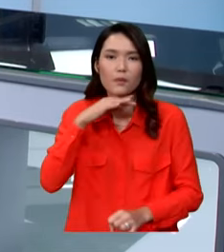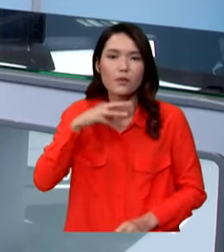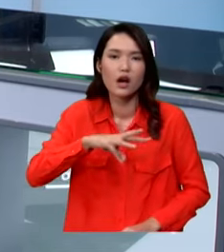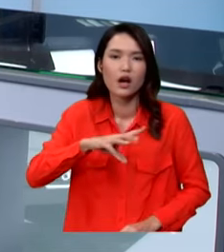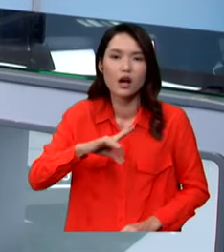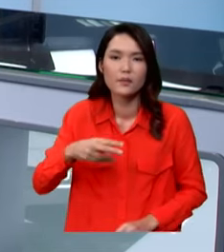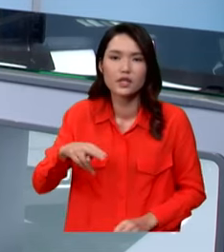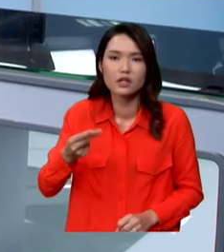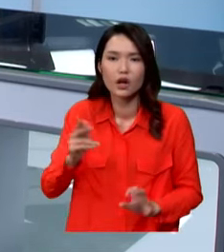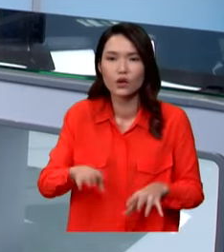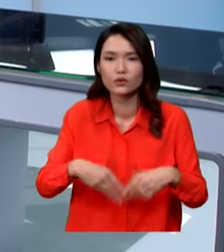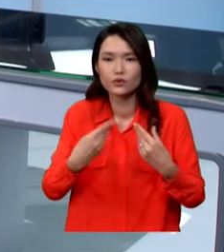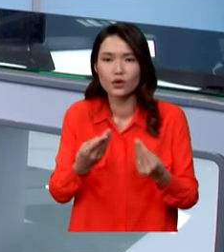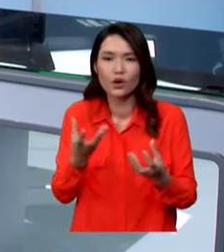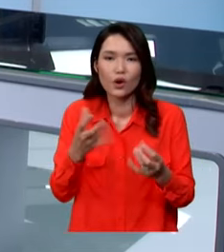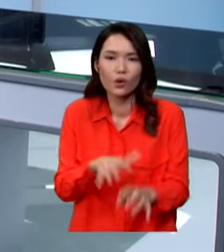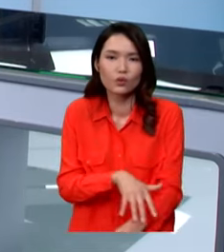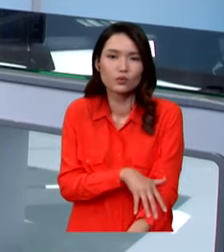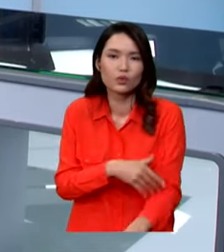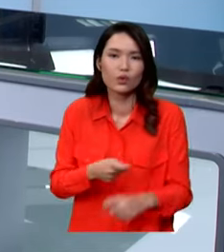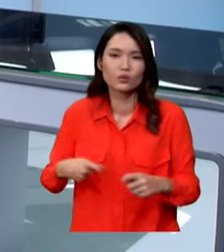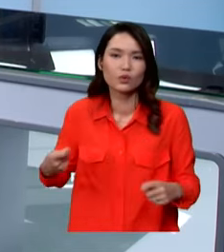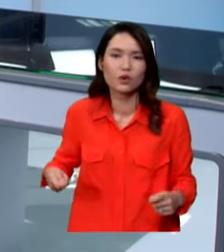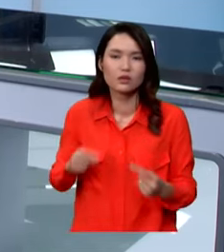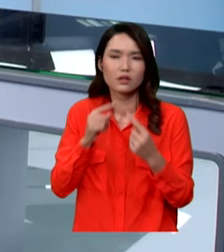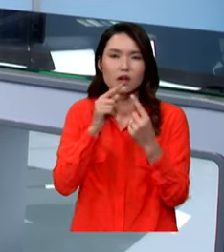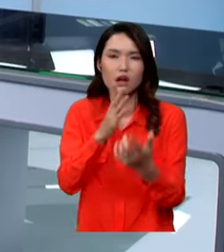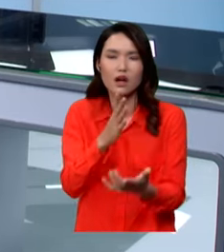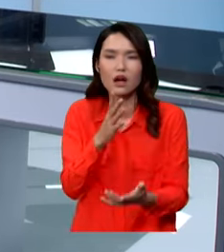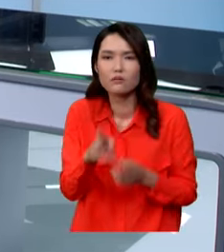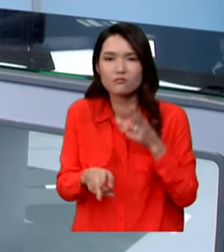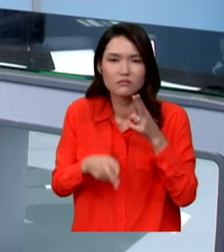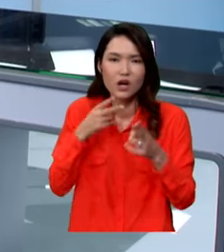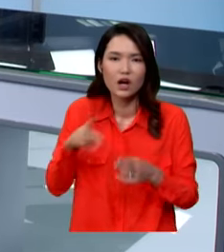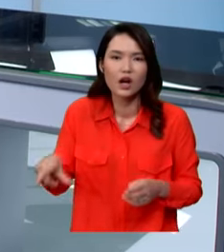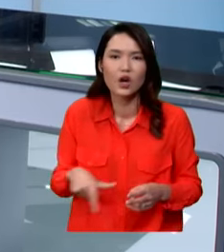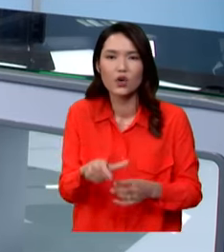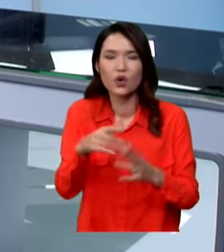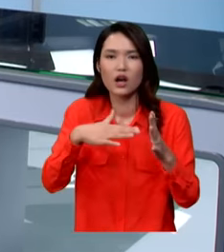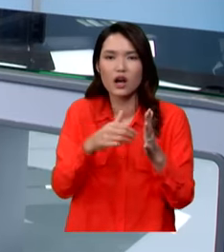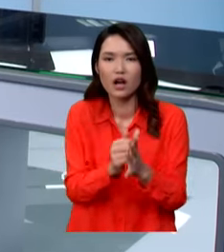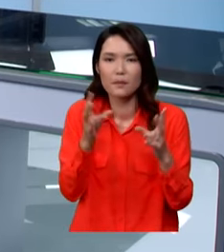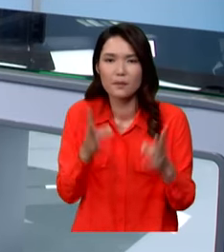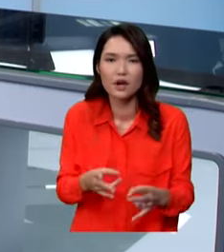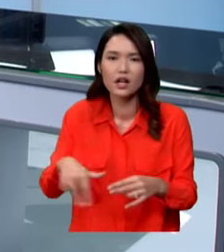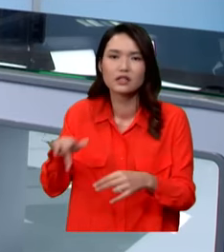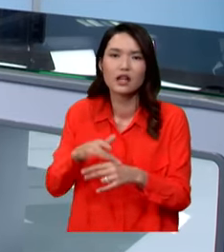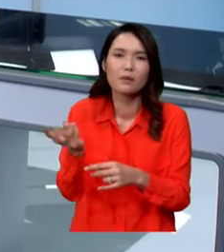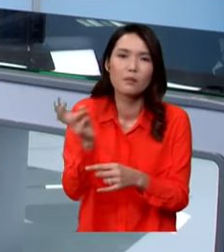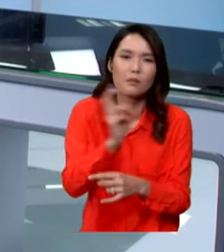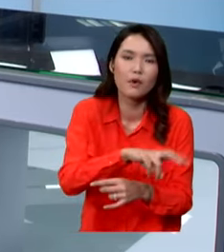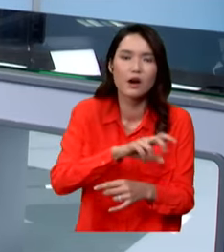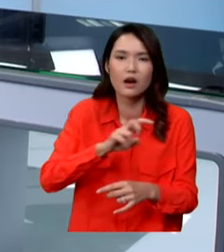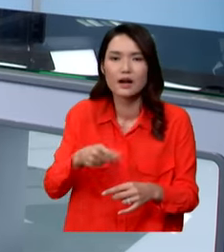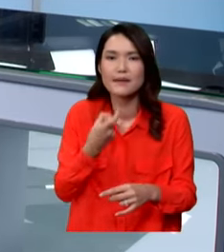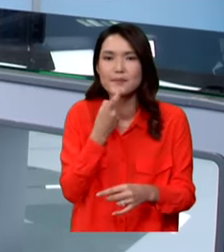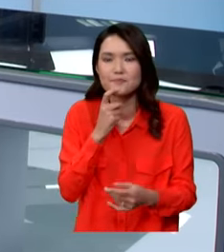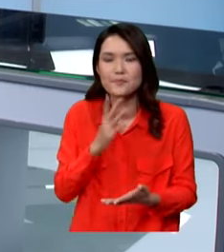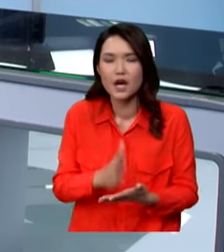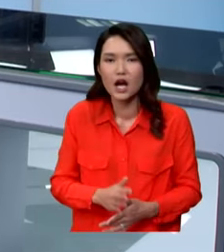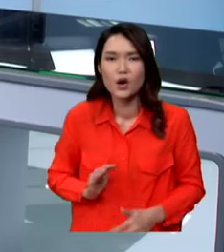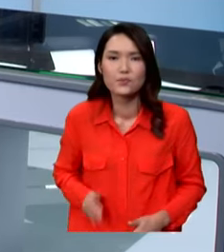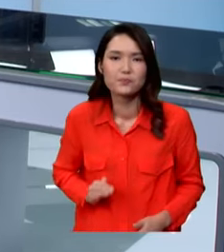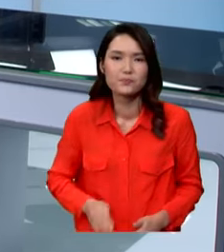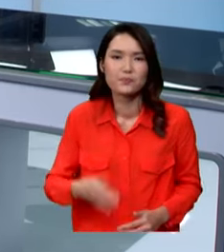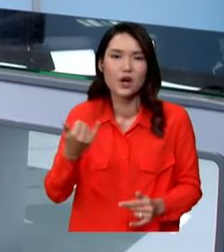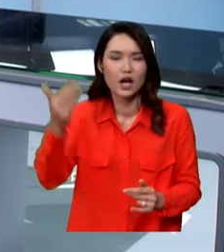миллиардтары бөлінген жұмыстың сағыз жас созылғанына наразы. Айтуларынша жол апаты жиілеп, қалаға барып келу қиындаған. Мердігер компания